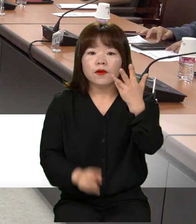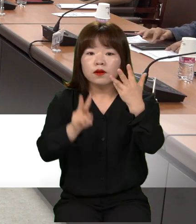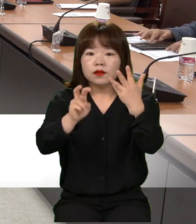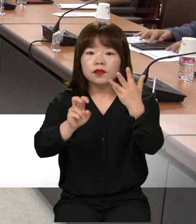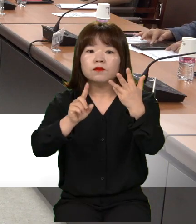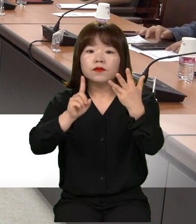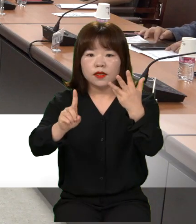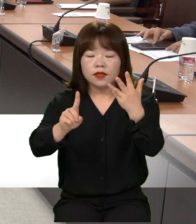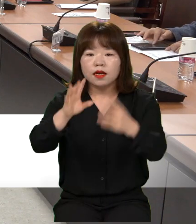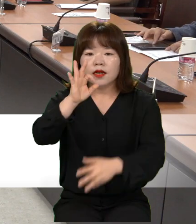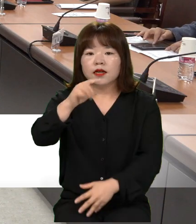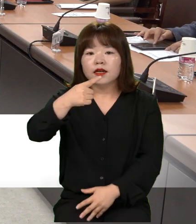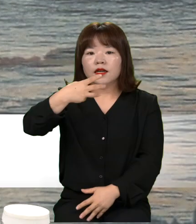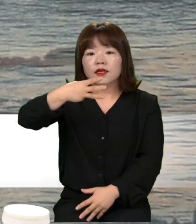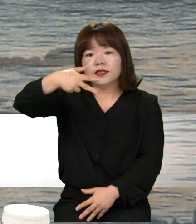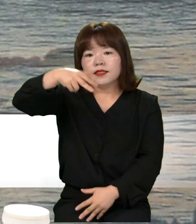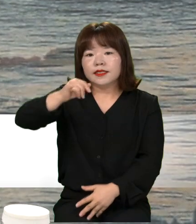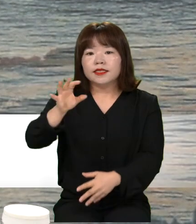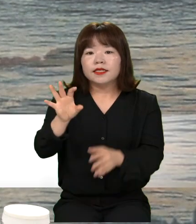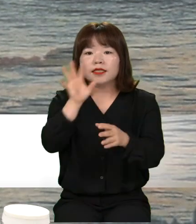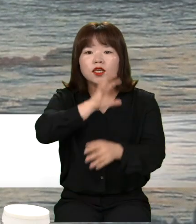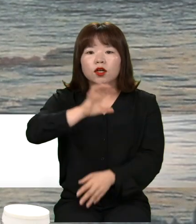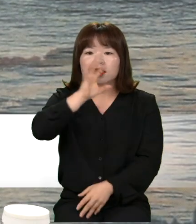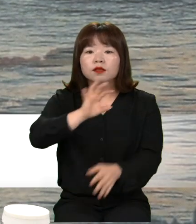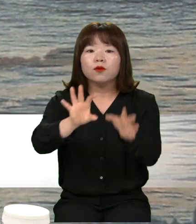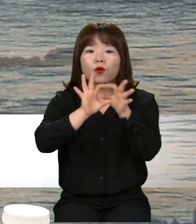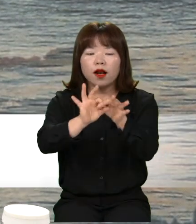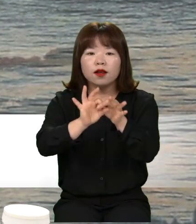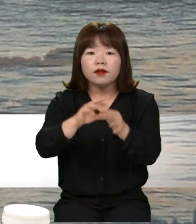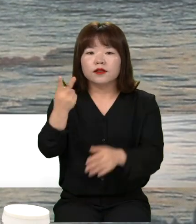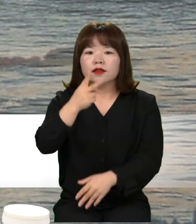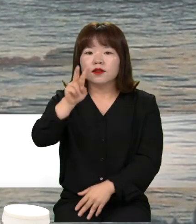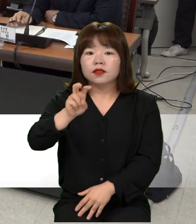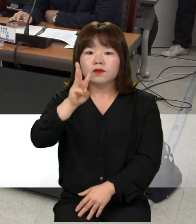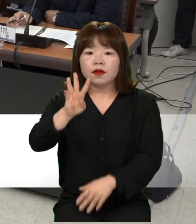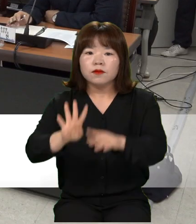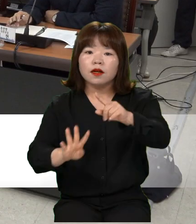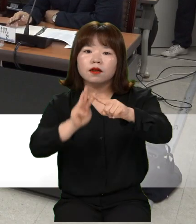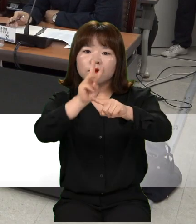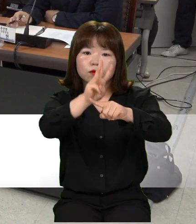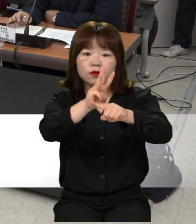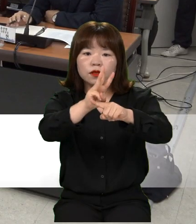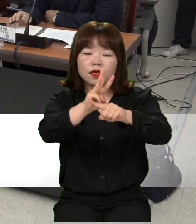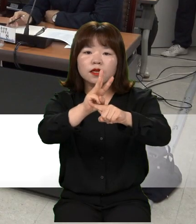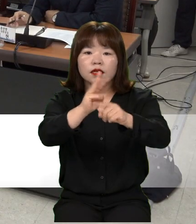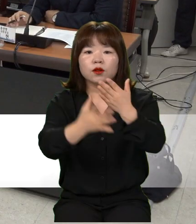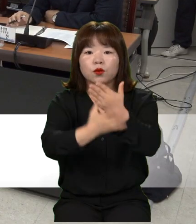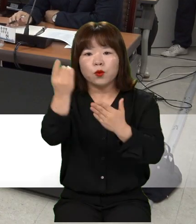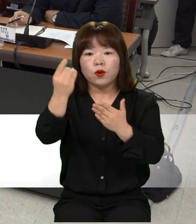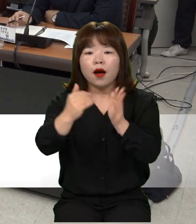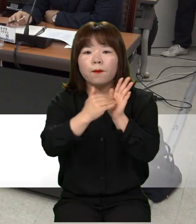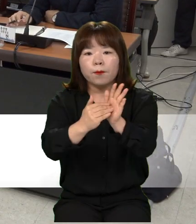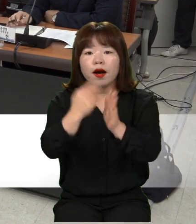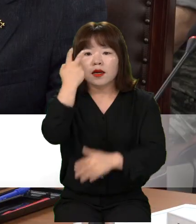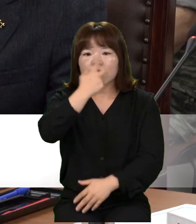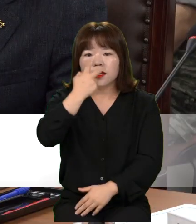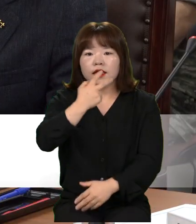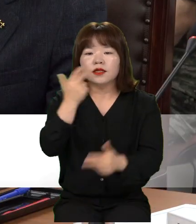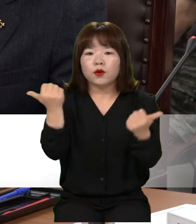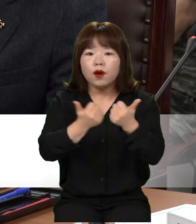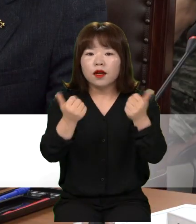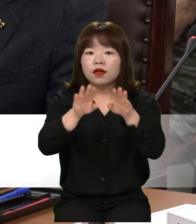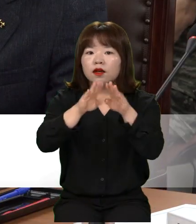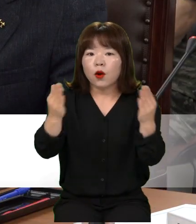21일 포항시는 올해을지 연습과 연계해 2023년 3분기 통합 방위협의회를 열고